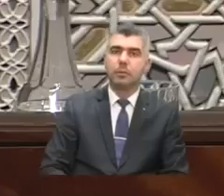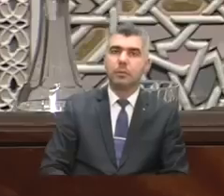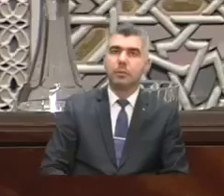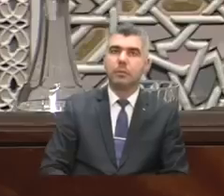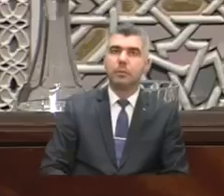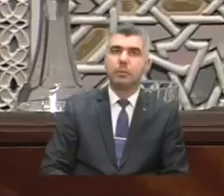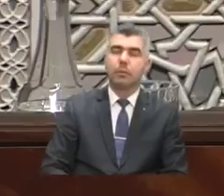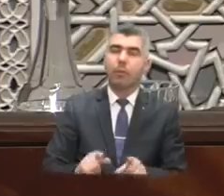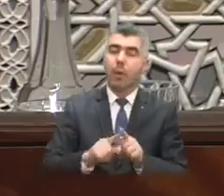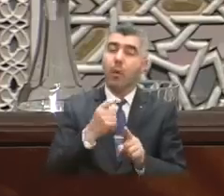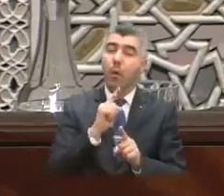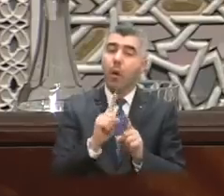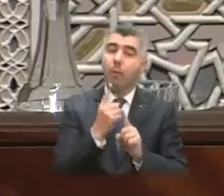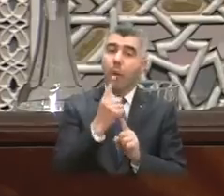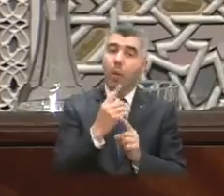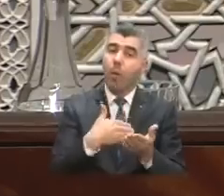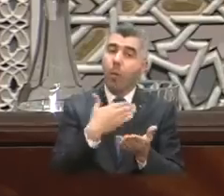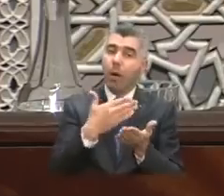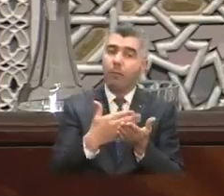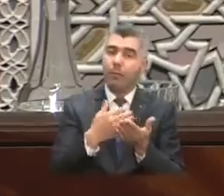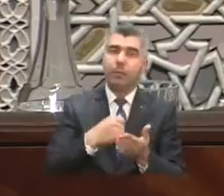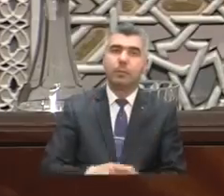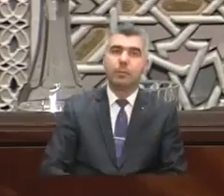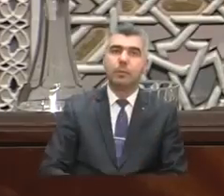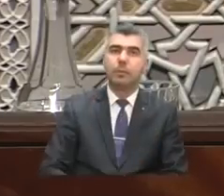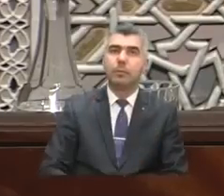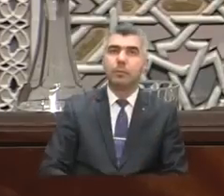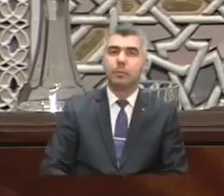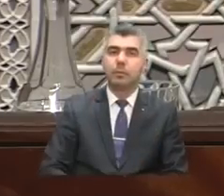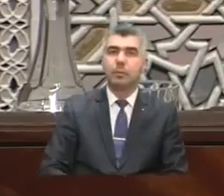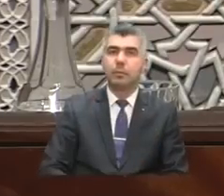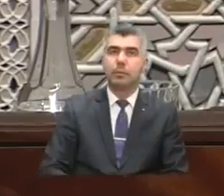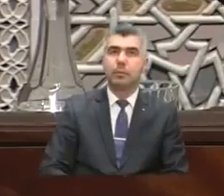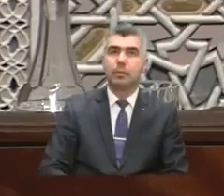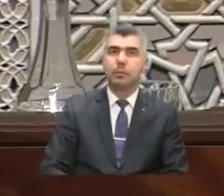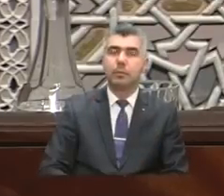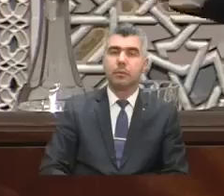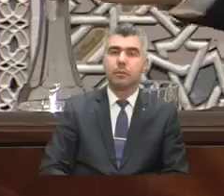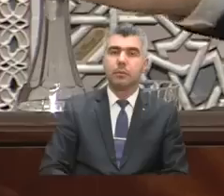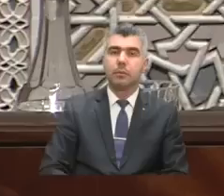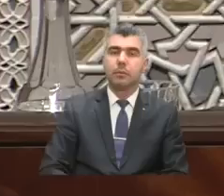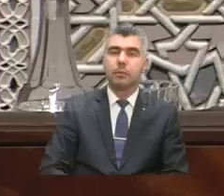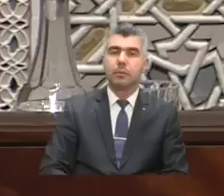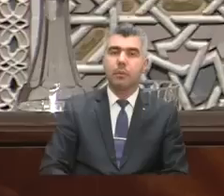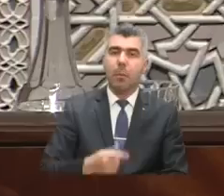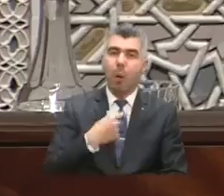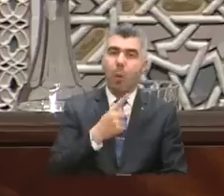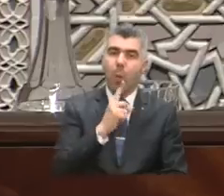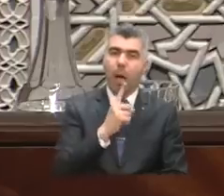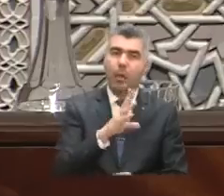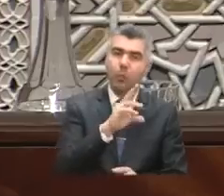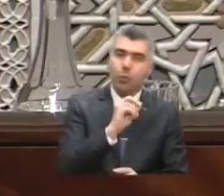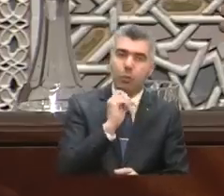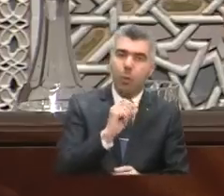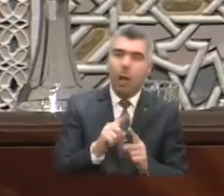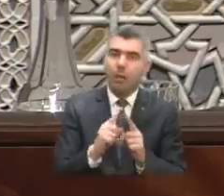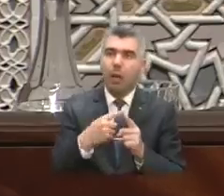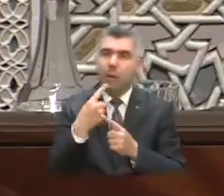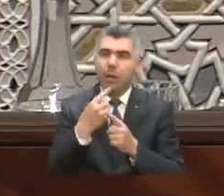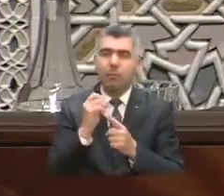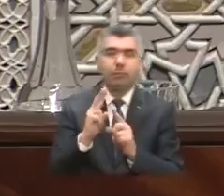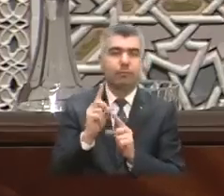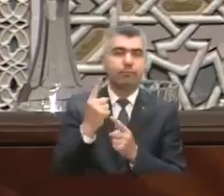والبادئ اظلم، راه ما يمكنش، ما يمكنش انا الطرف نسكتو نضغط عليه وطرف الاخر لا، خص